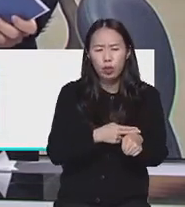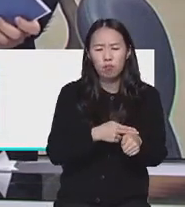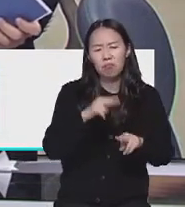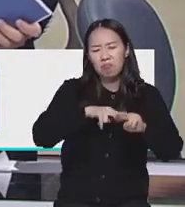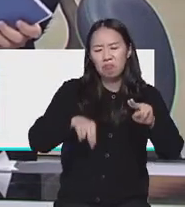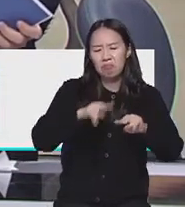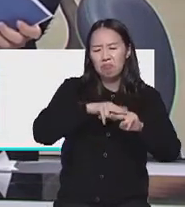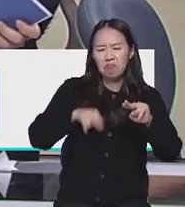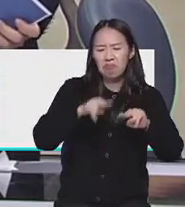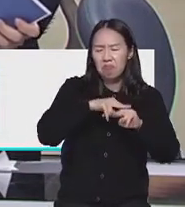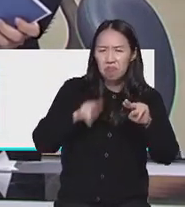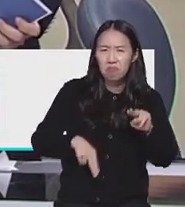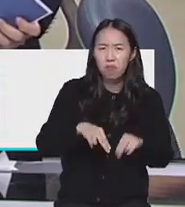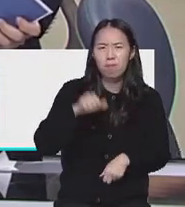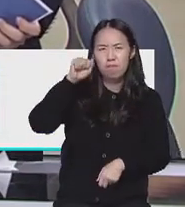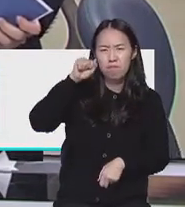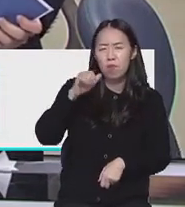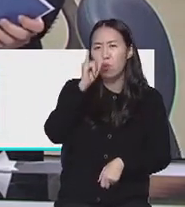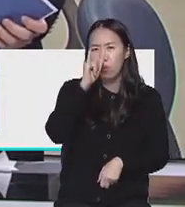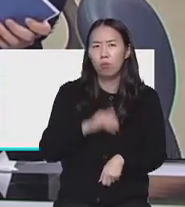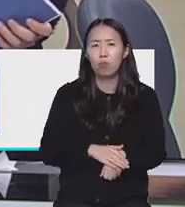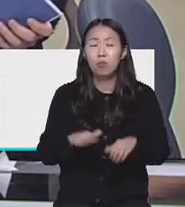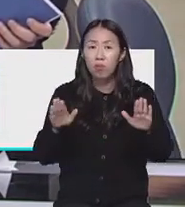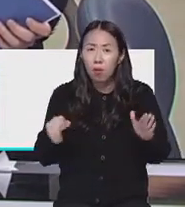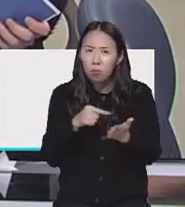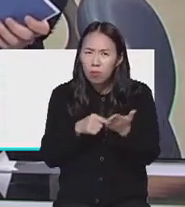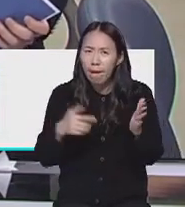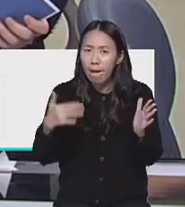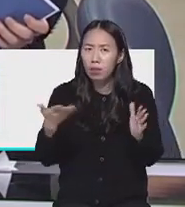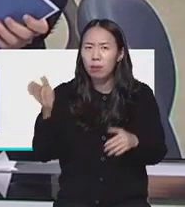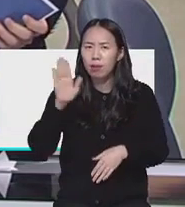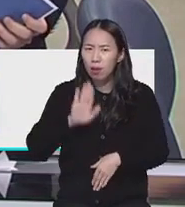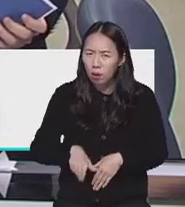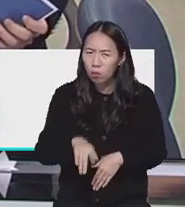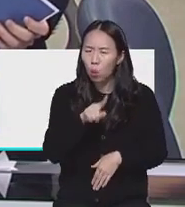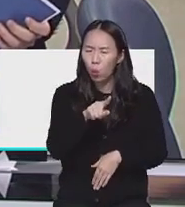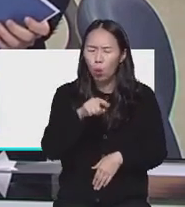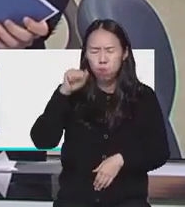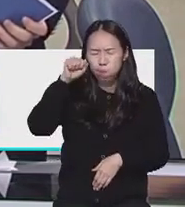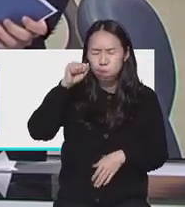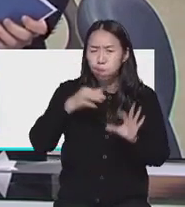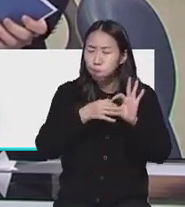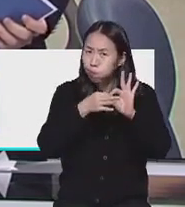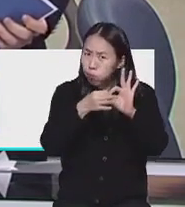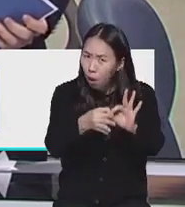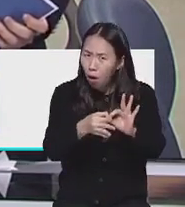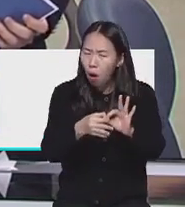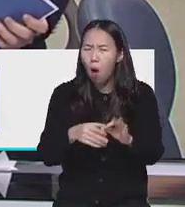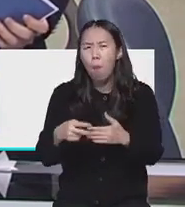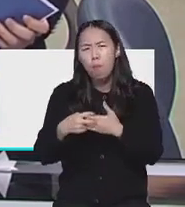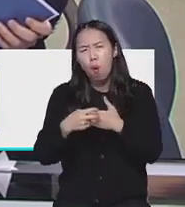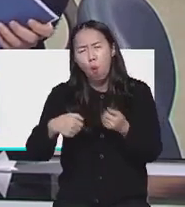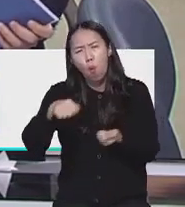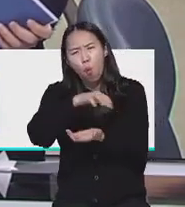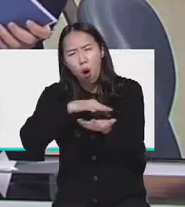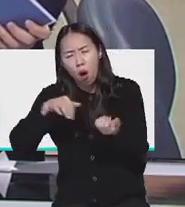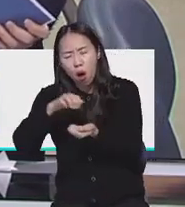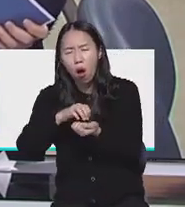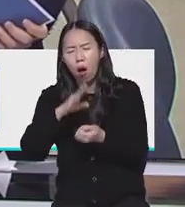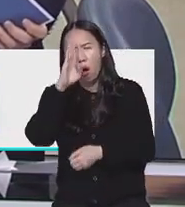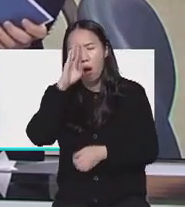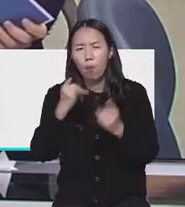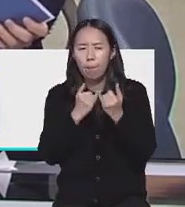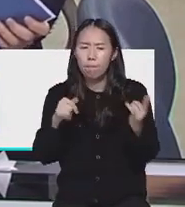있습니다. 아직까지는 이렇다 할 피해는 없지만 전공의들의 반발이 장기화하면 의료 대란과 함께 환자 피해가